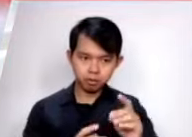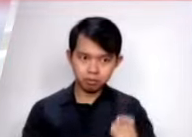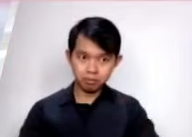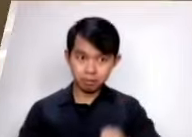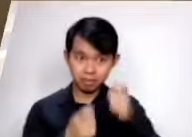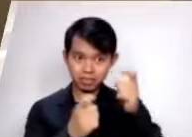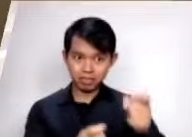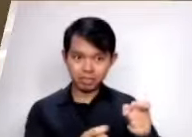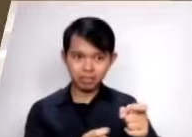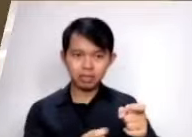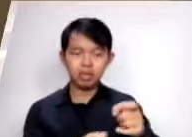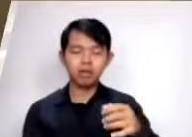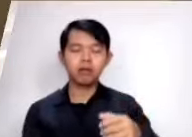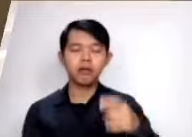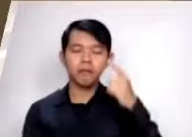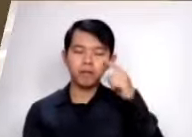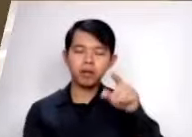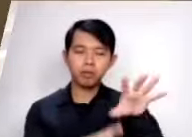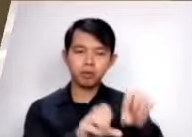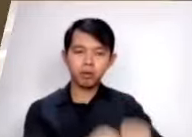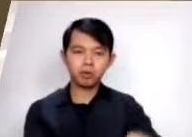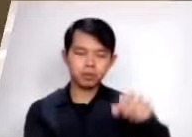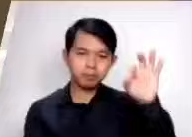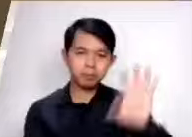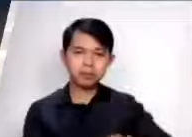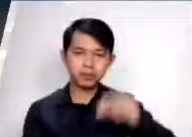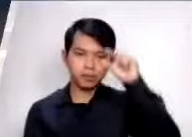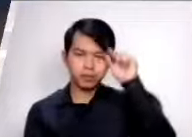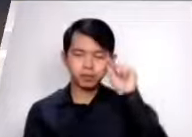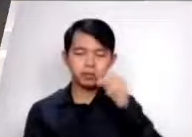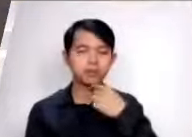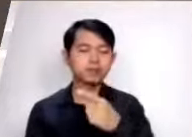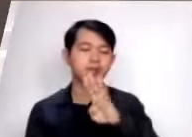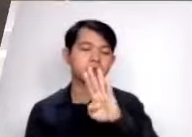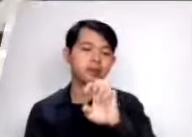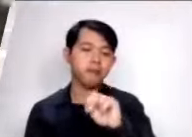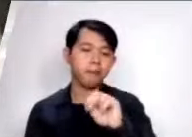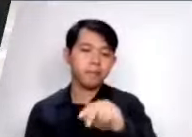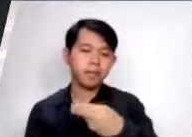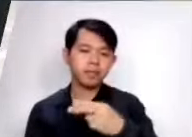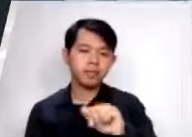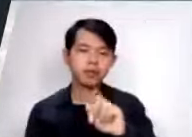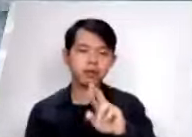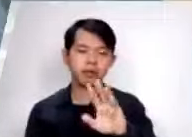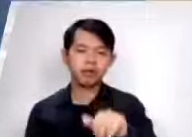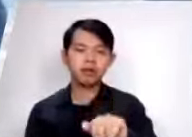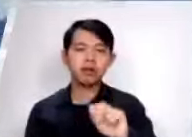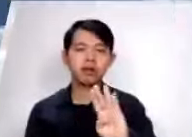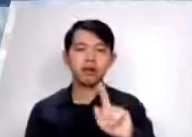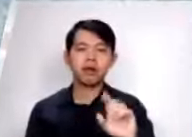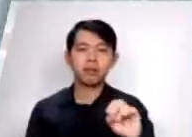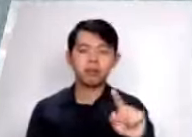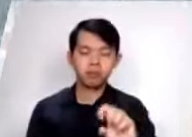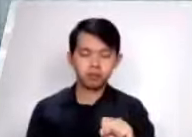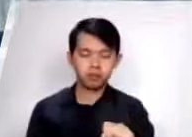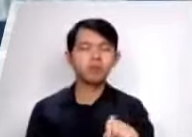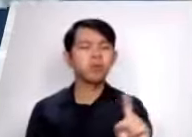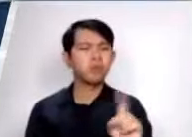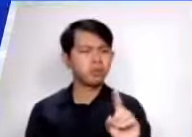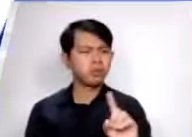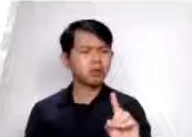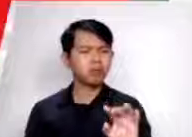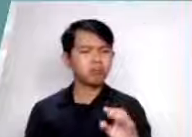maaresto siya. Sabi naman ni DILG Secretary Benhur Abalos, wala siyang nakikitang mali sa pag-alok ng reward para mahanap ang